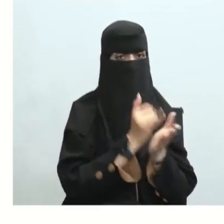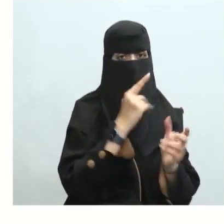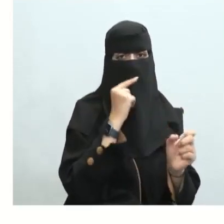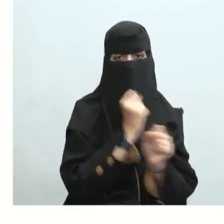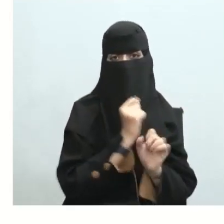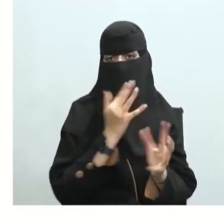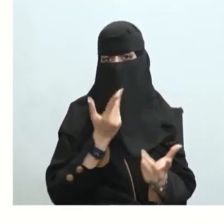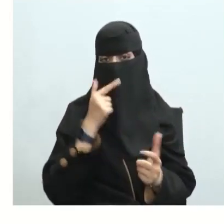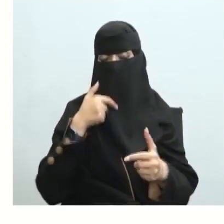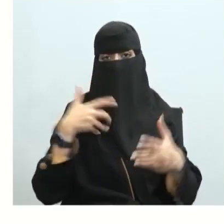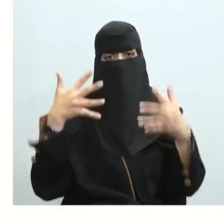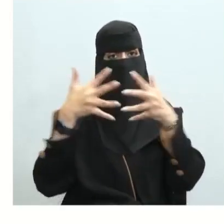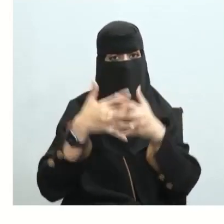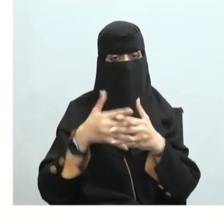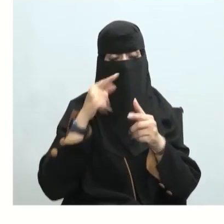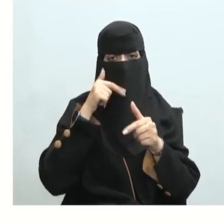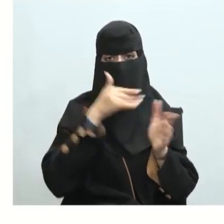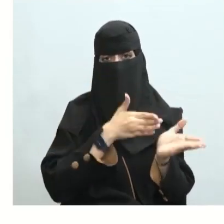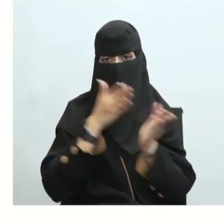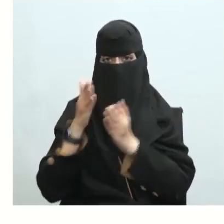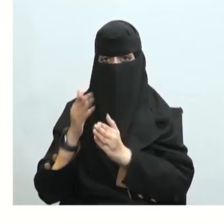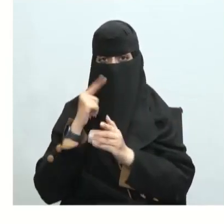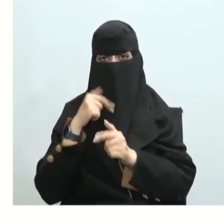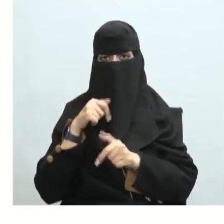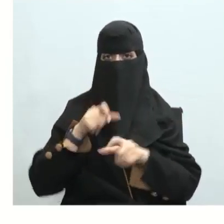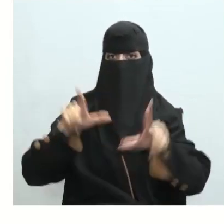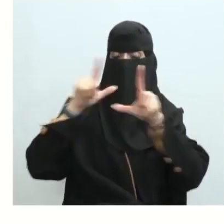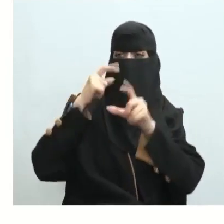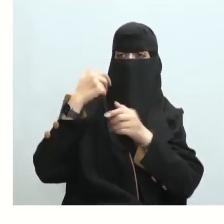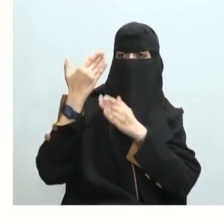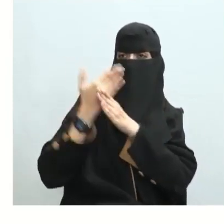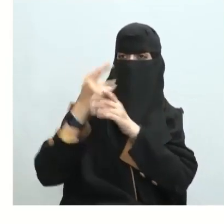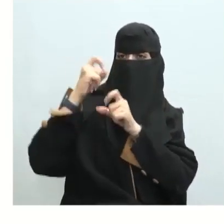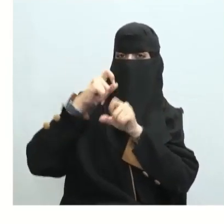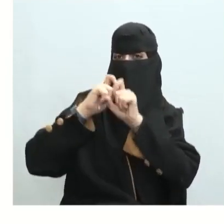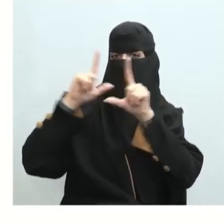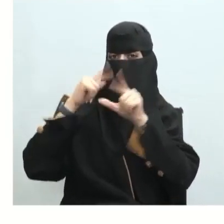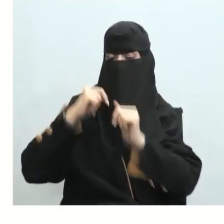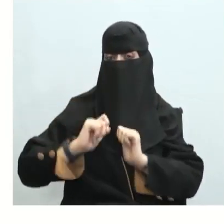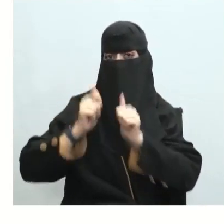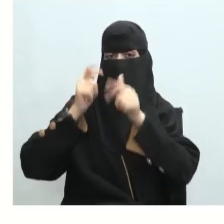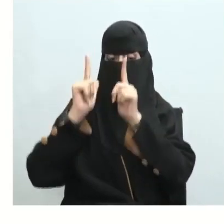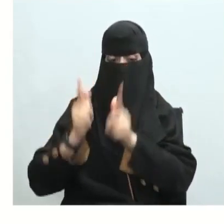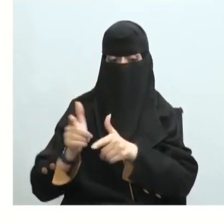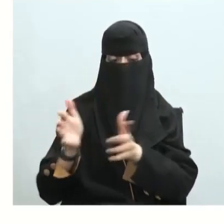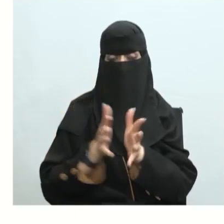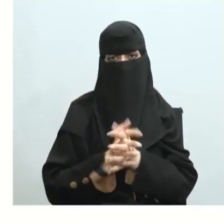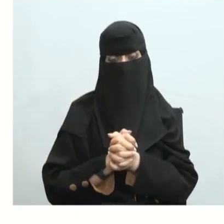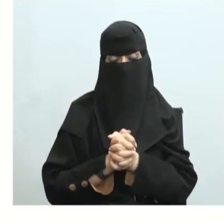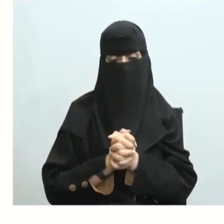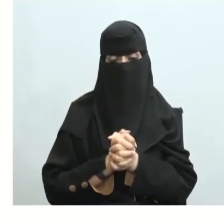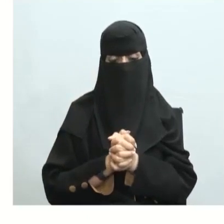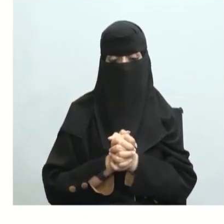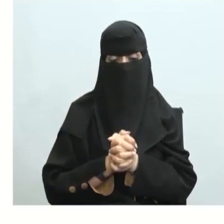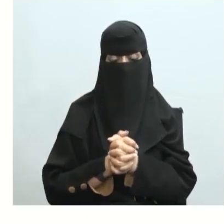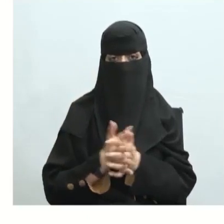فعله المشاركه المشاركه وتقديم المرئيات في هذه المحاضره ان الطلاب اقامه محاضره تقول مشاركه وتقديم